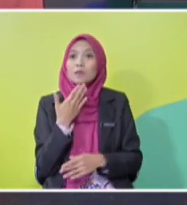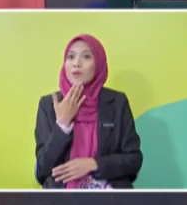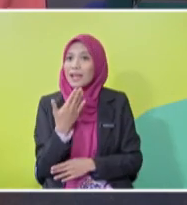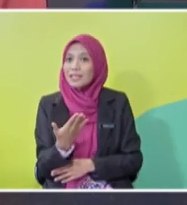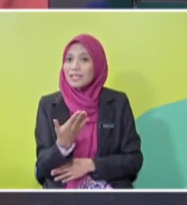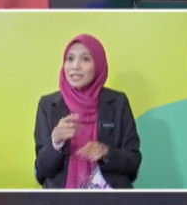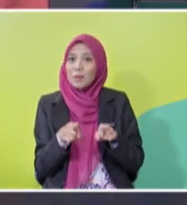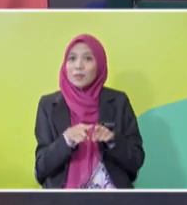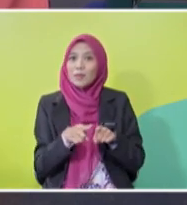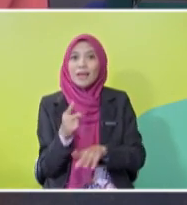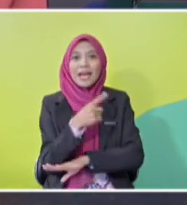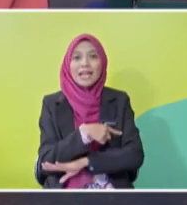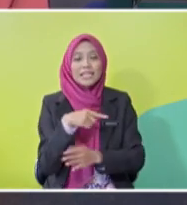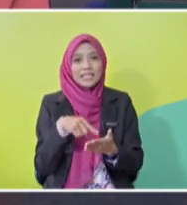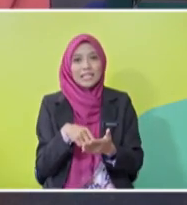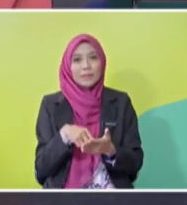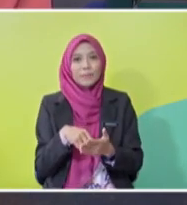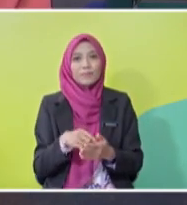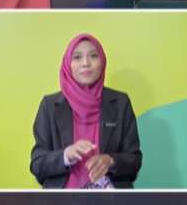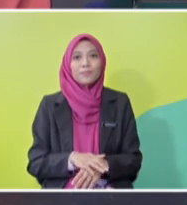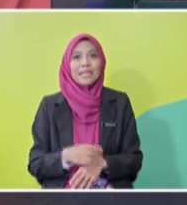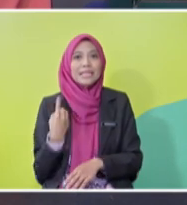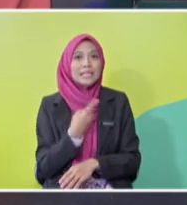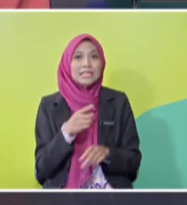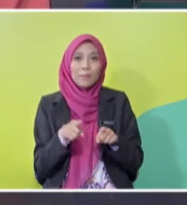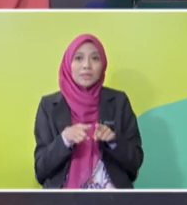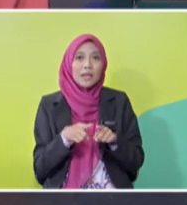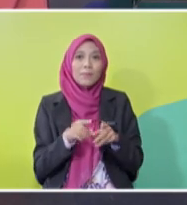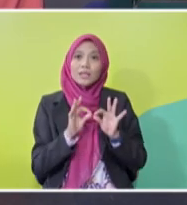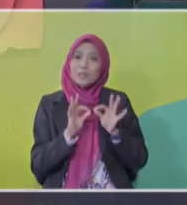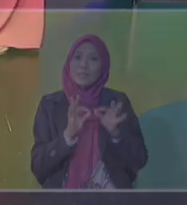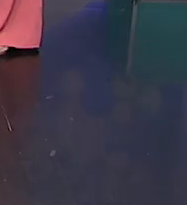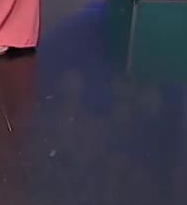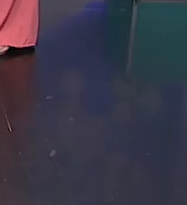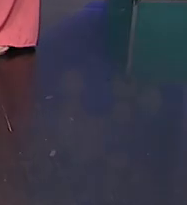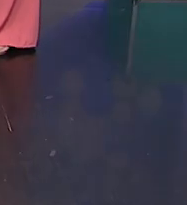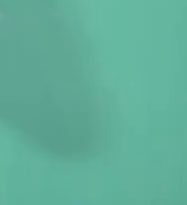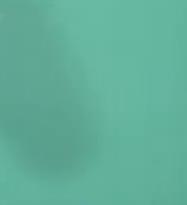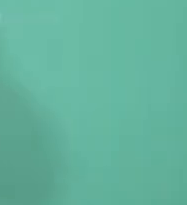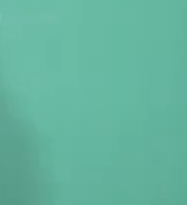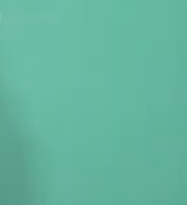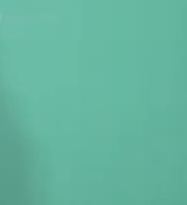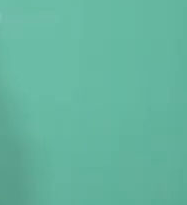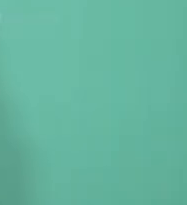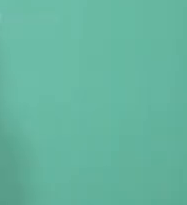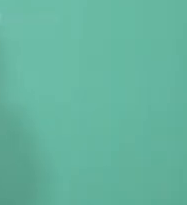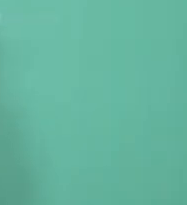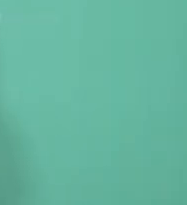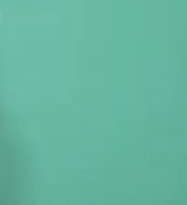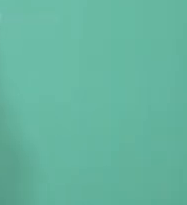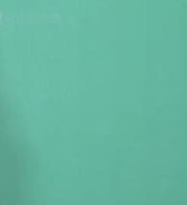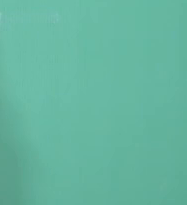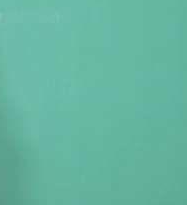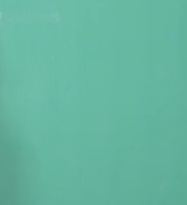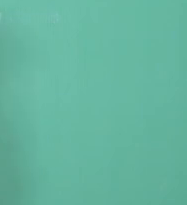untuk hari ini dari kita juga bersama dengan seorang juru bahasa isyarat yaitu Nurhayati zakarya dari sk